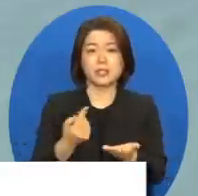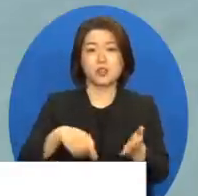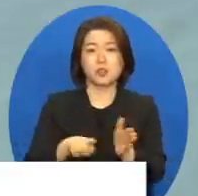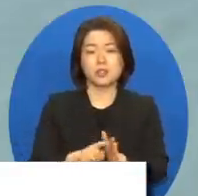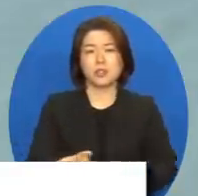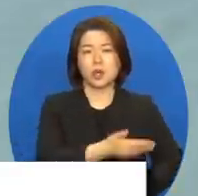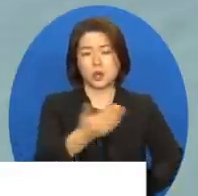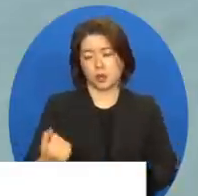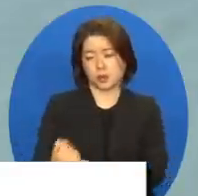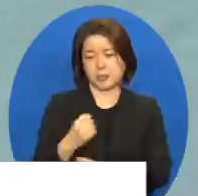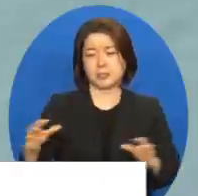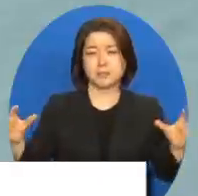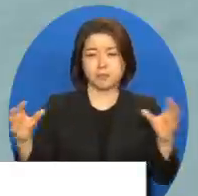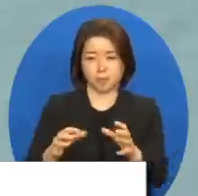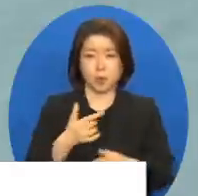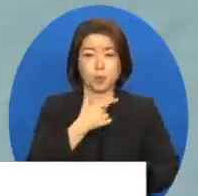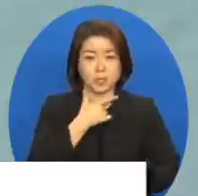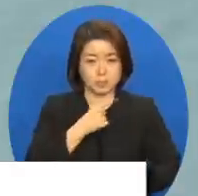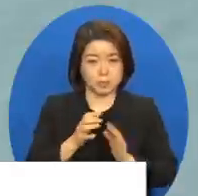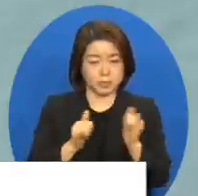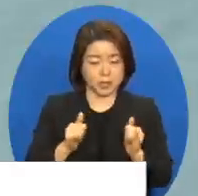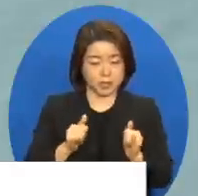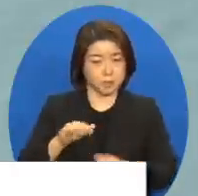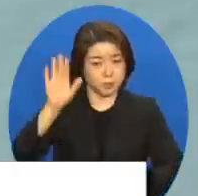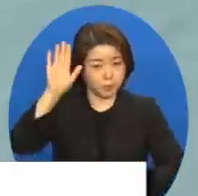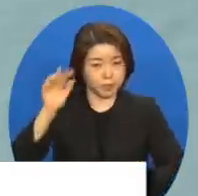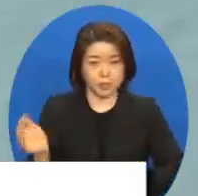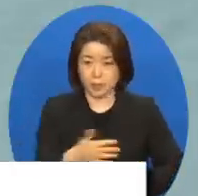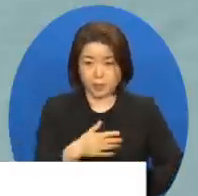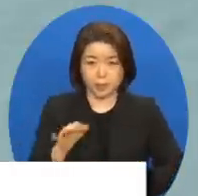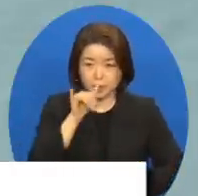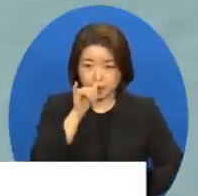같이 힘을 모으고 싶으신 분 없으십니까?